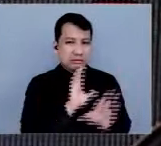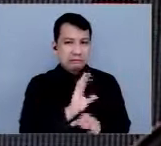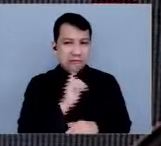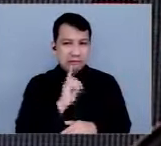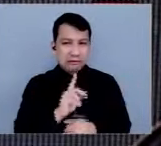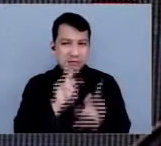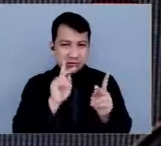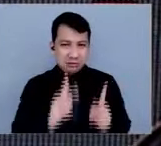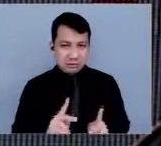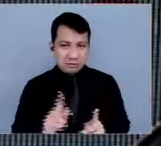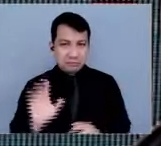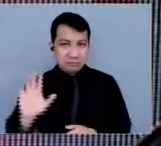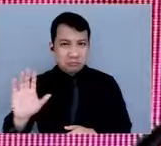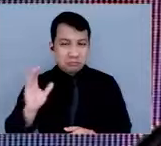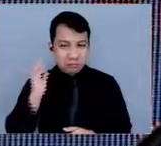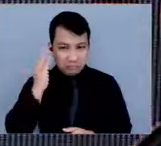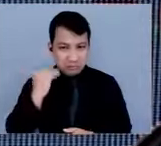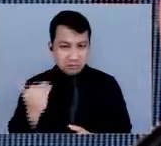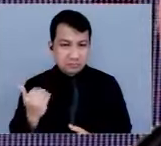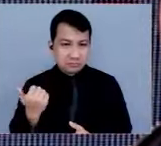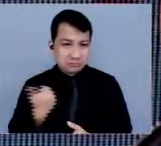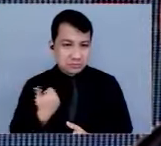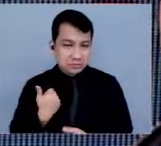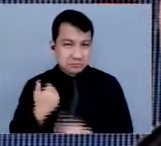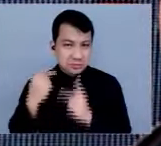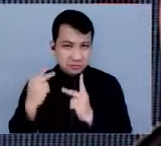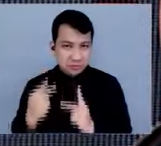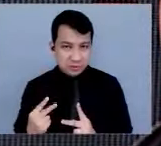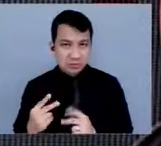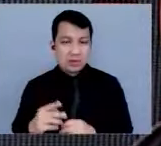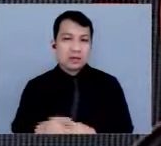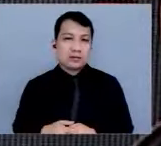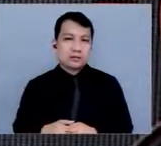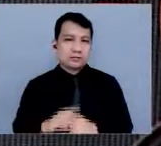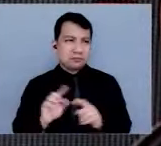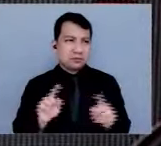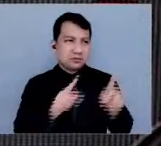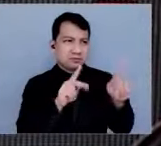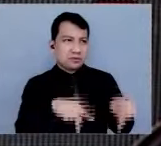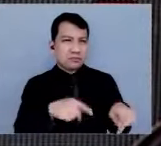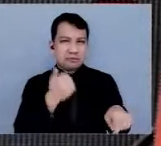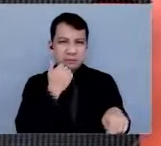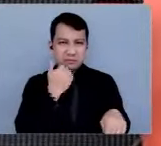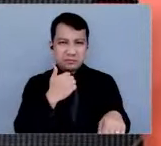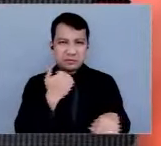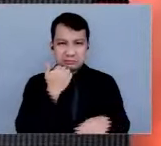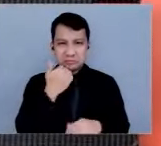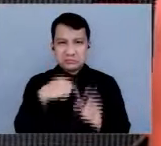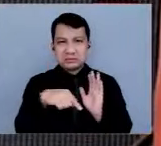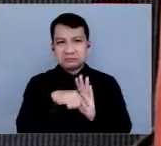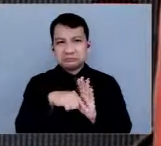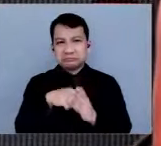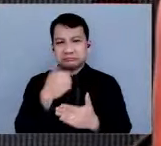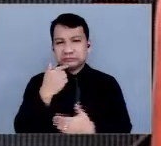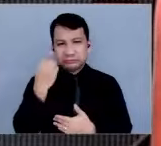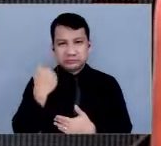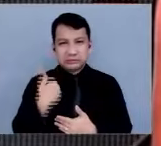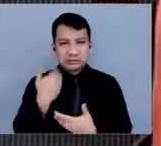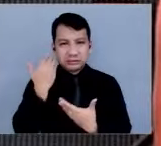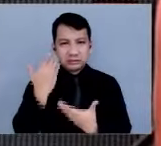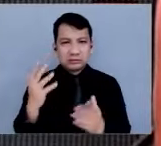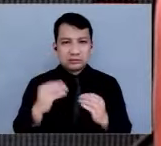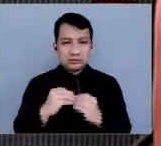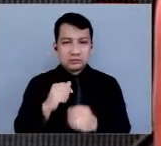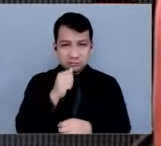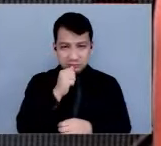para sa isang bagay, may negative at negative pa rin talaga. So for me, I think yung secret